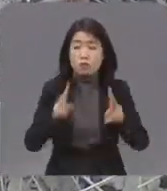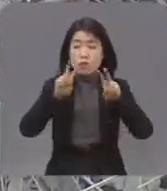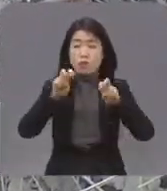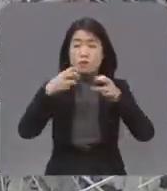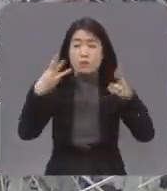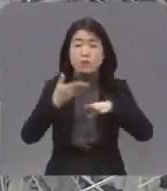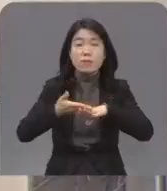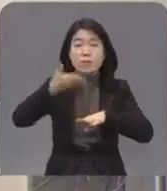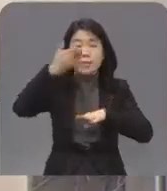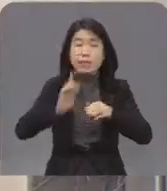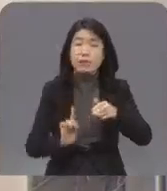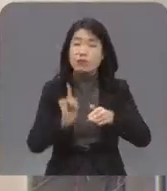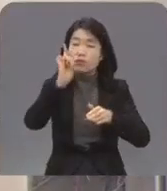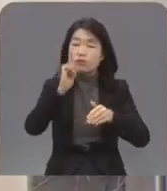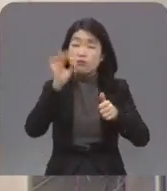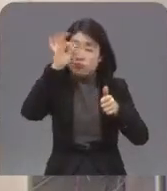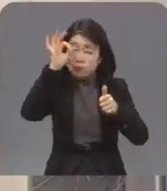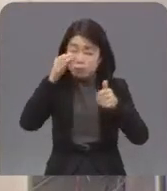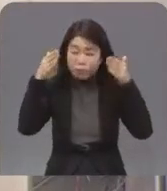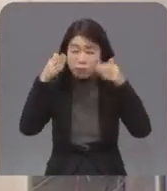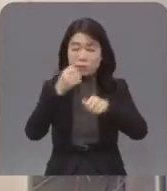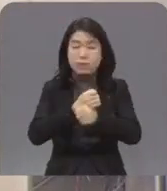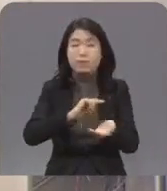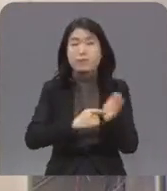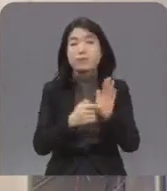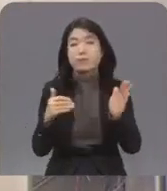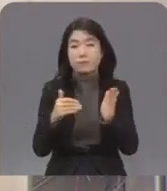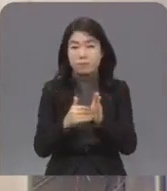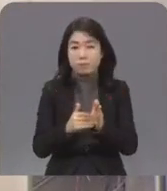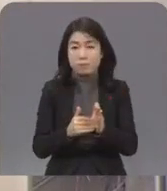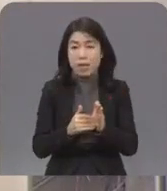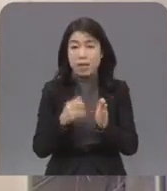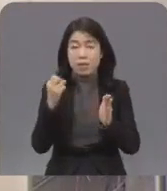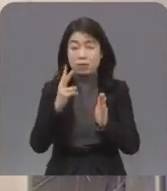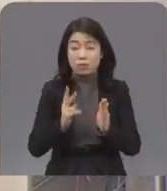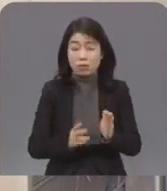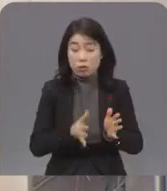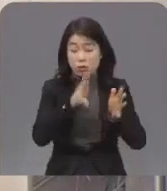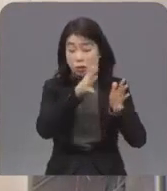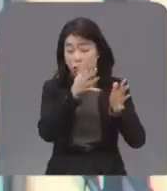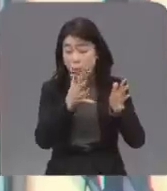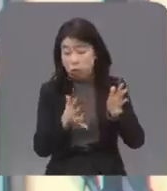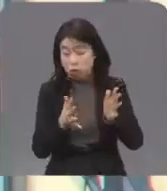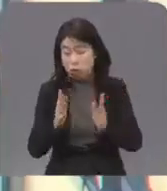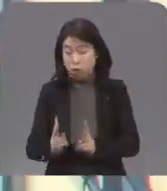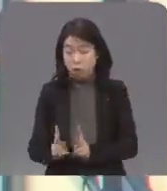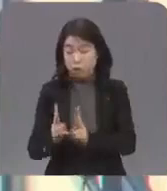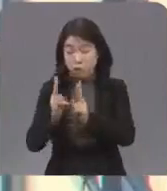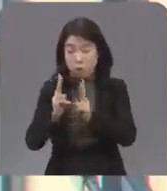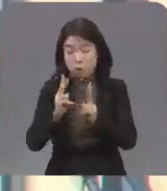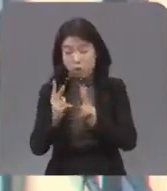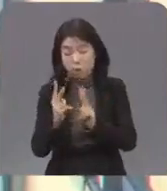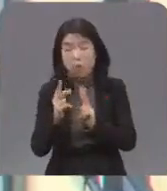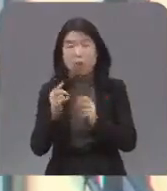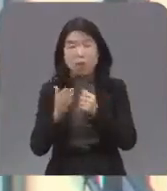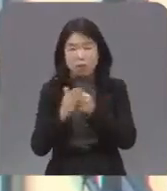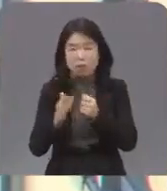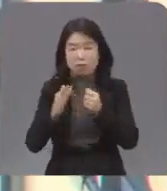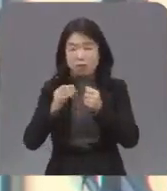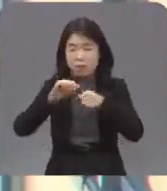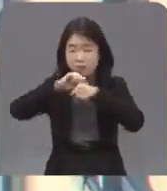수색에 집중하겠다고 밝혔습니다. 사고 건물에 연결돼 있는 기울어진 타워 크레인을 해체하는 작업도 계속되고